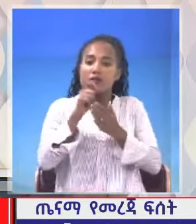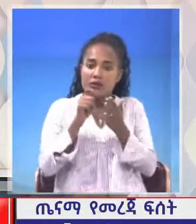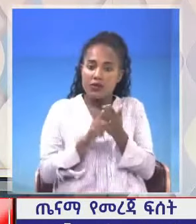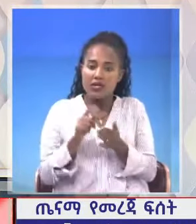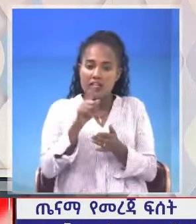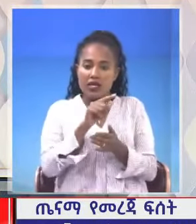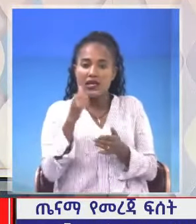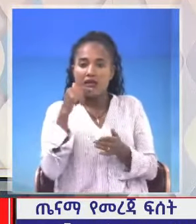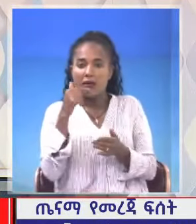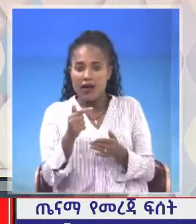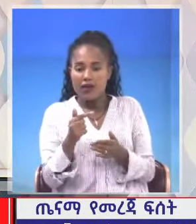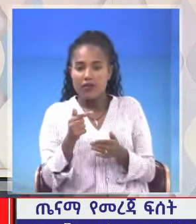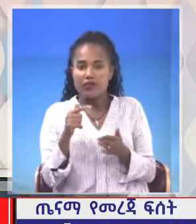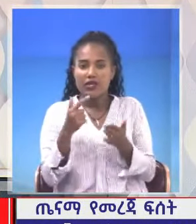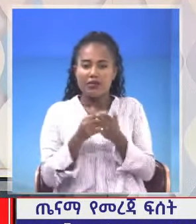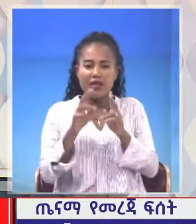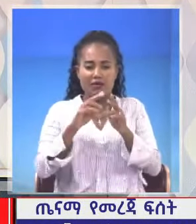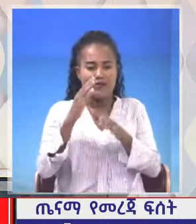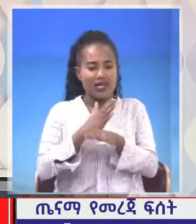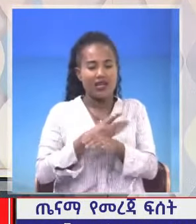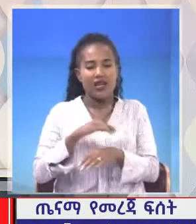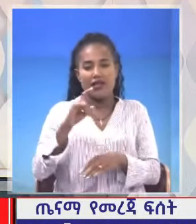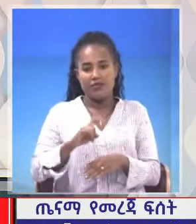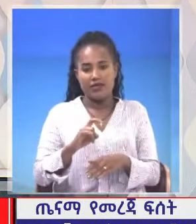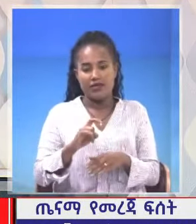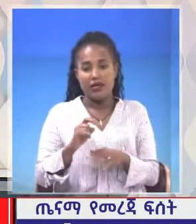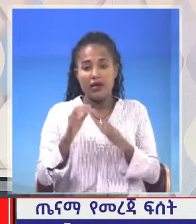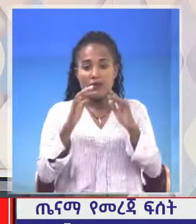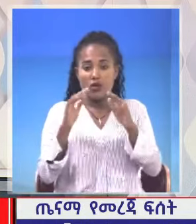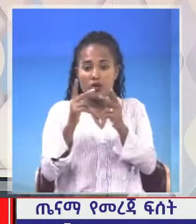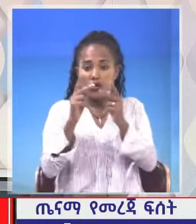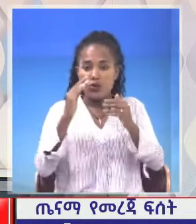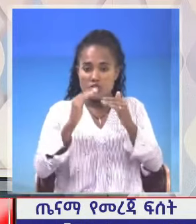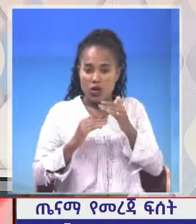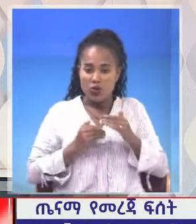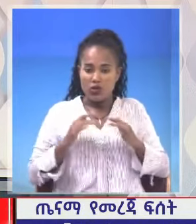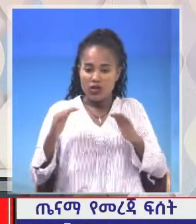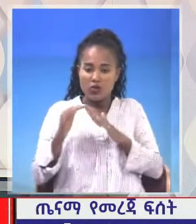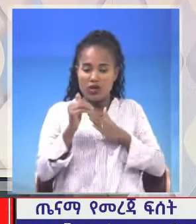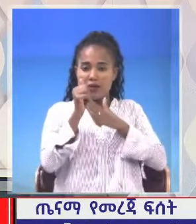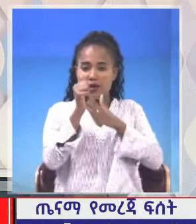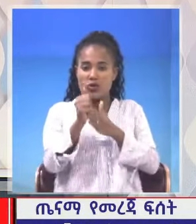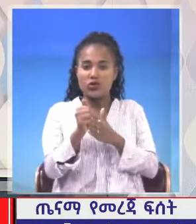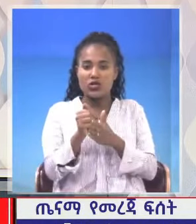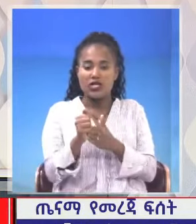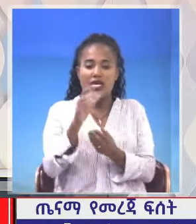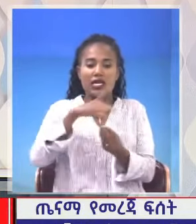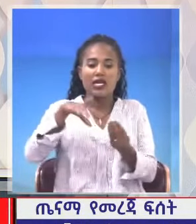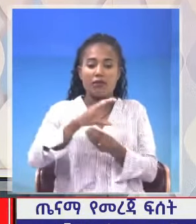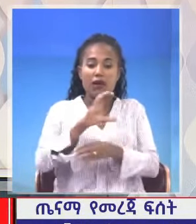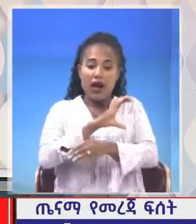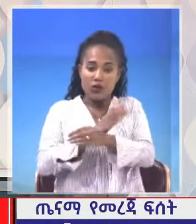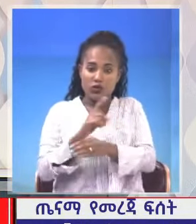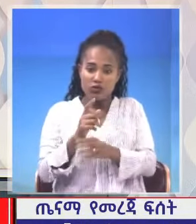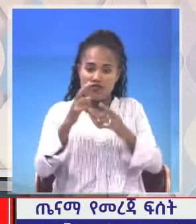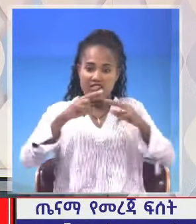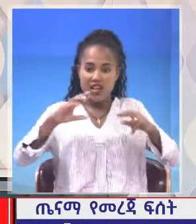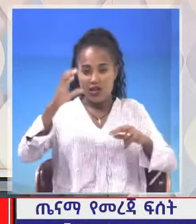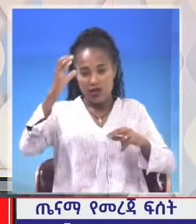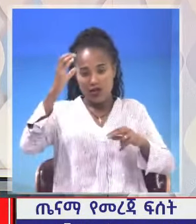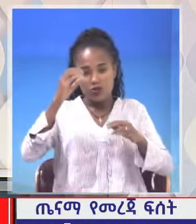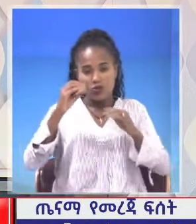የተባለ ይሄ በጣም መታረም አለበት። በጦርነት ቦታ ውስጥ ያሉ የጦር መሪዎች የክልልም ኃይሎችም ይሁን የፌደራል ጦር